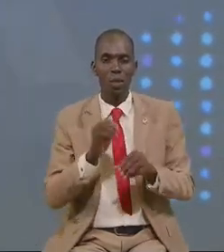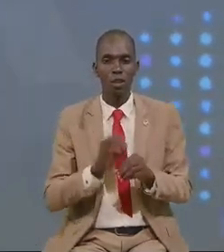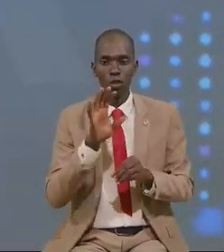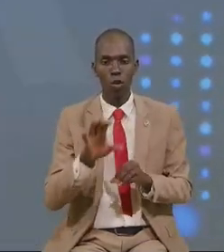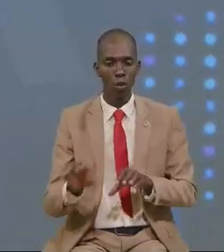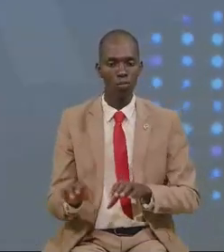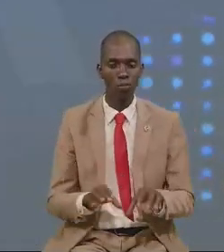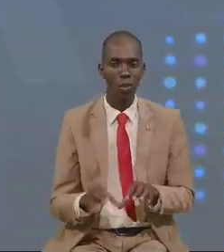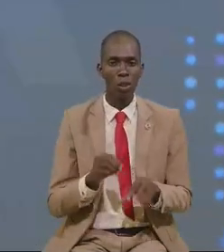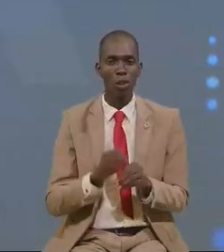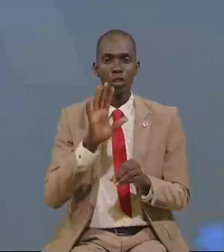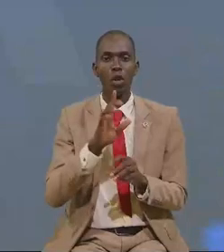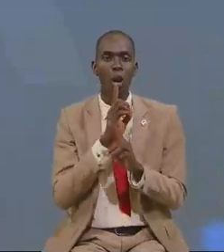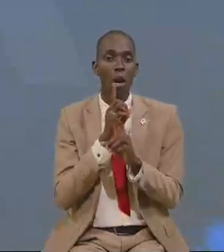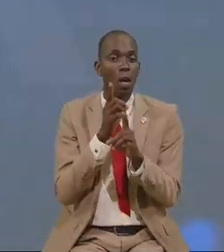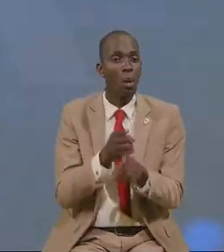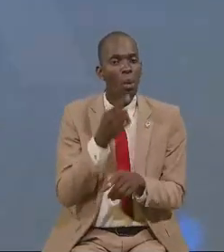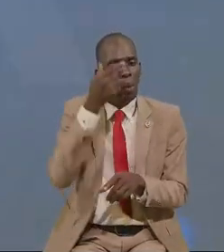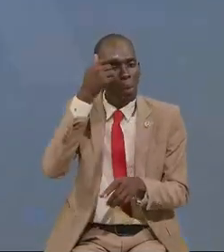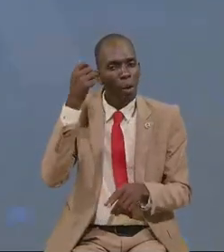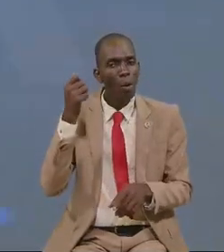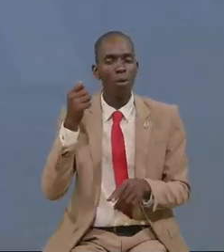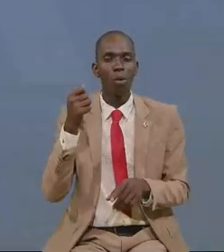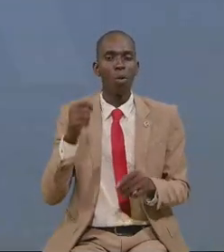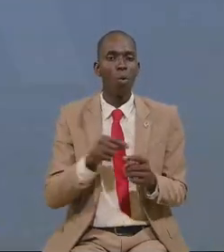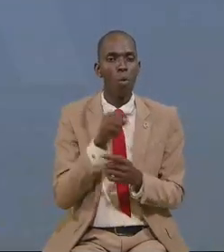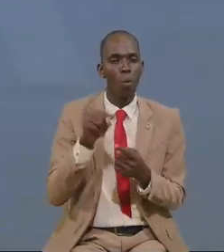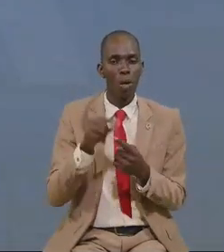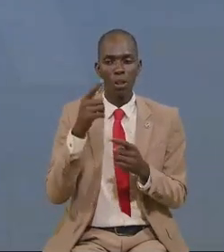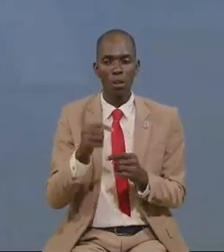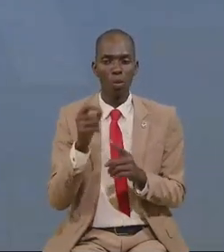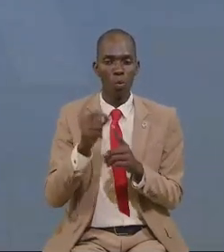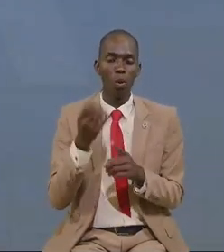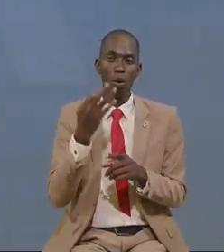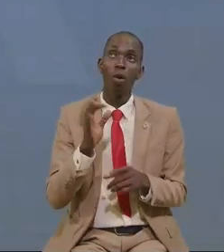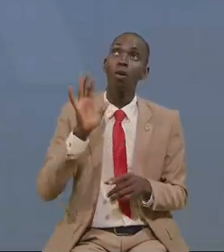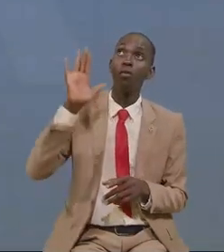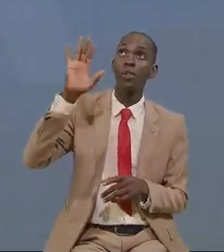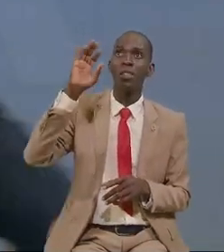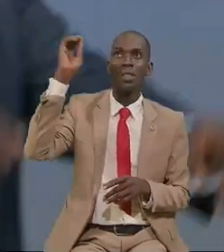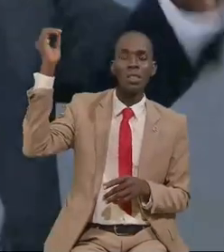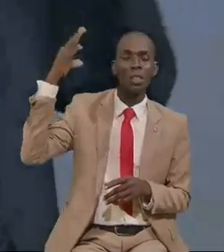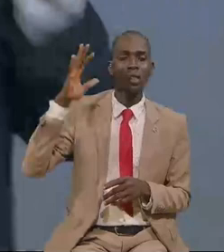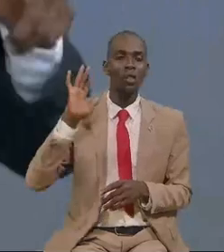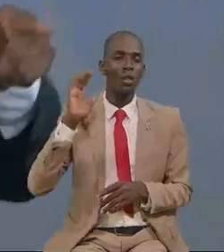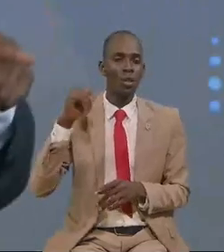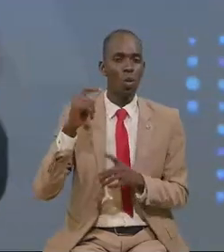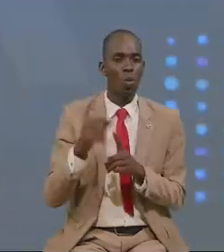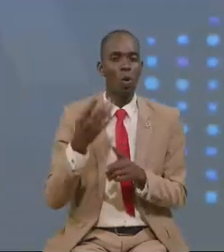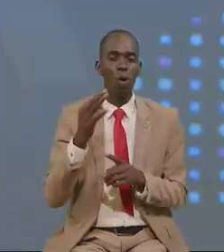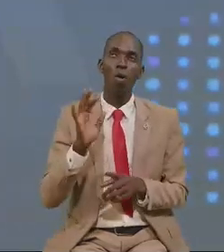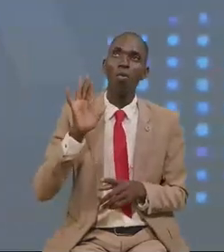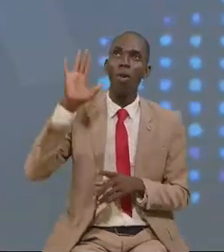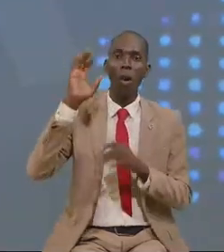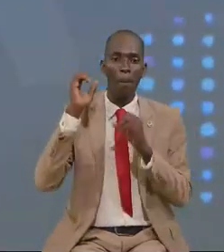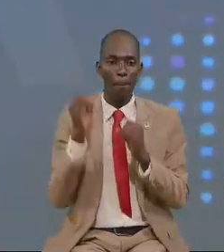dans tes réponses. Parce que la parole de sa grâce et la parole de sa puissance habitent